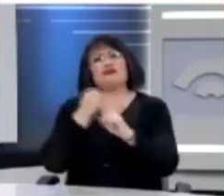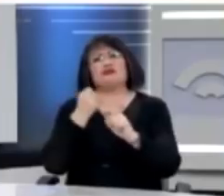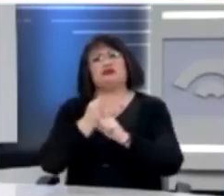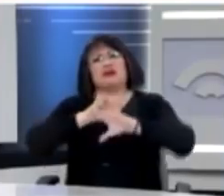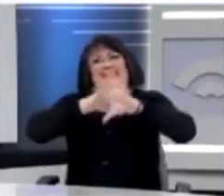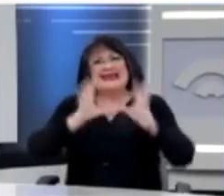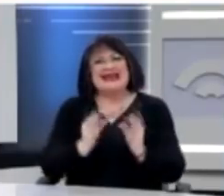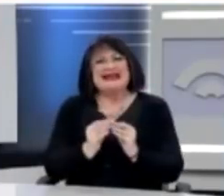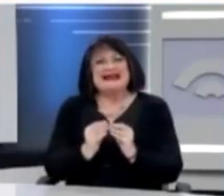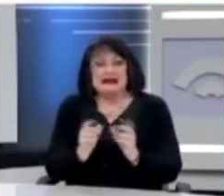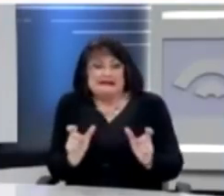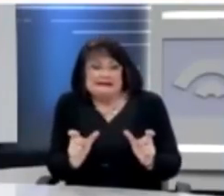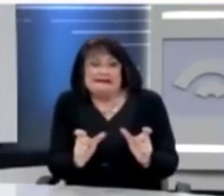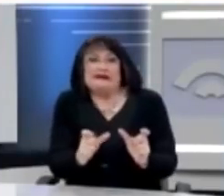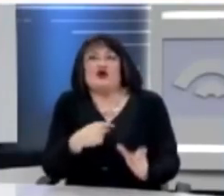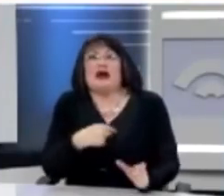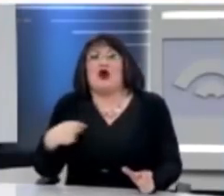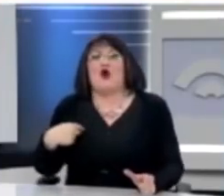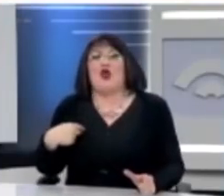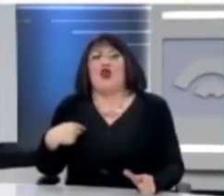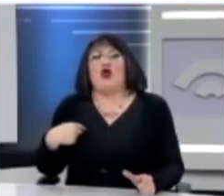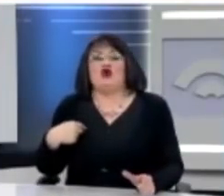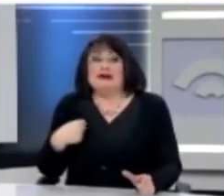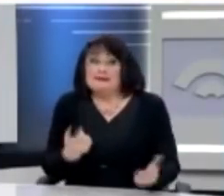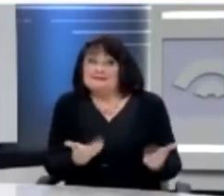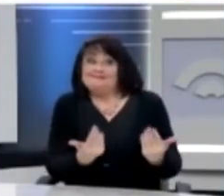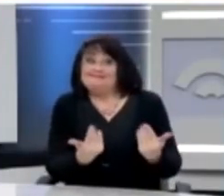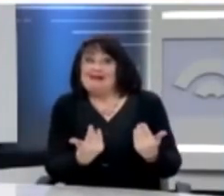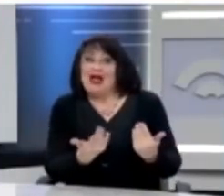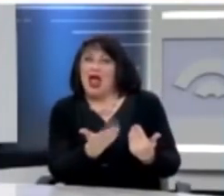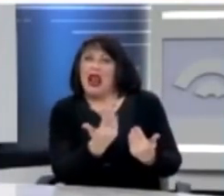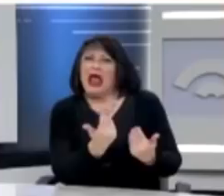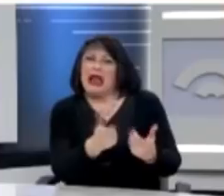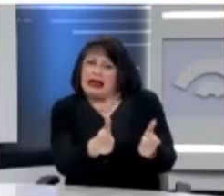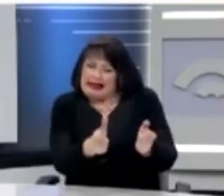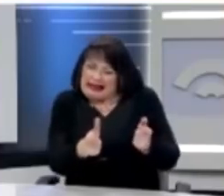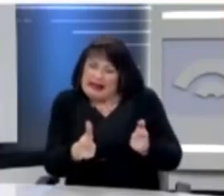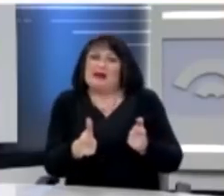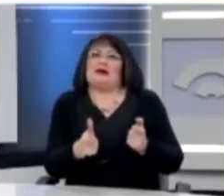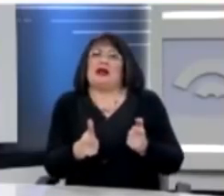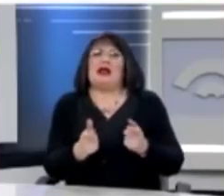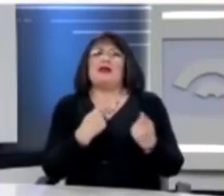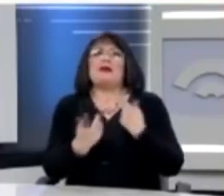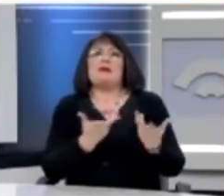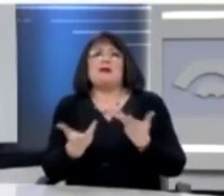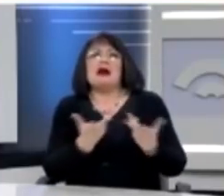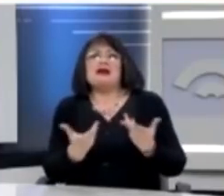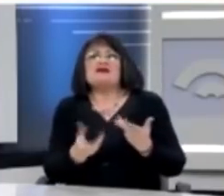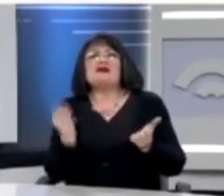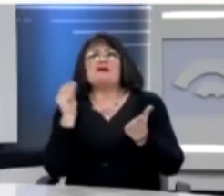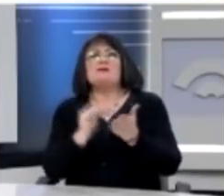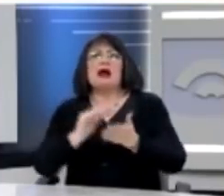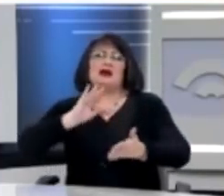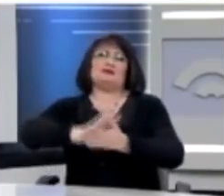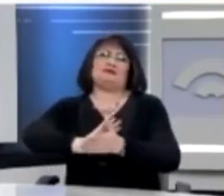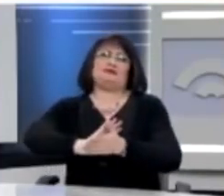διαδικασίες, να στριμώξει την εργοδοσία και να την τραβήξει σε διαπραγματεύσεις, η συζήτηση θα κολλάει στο